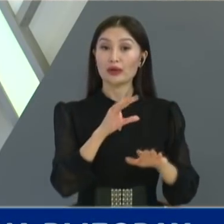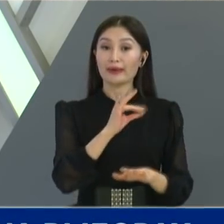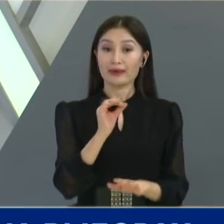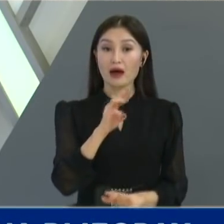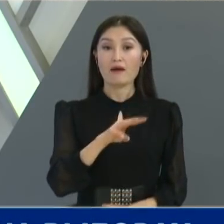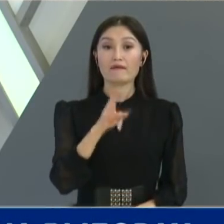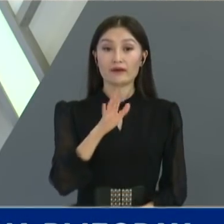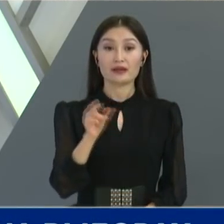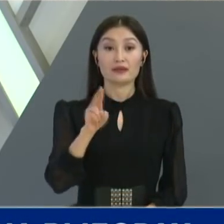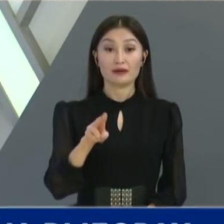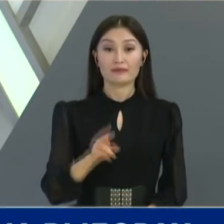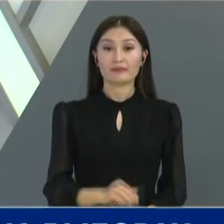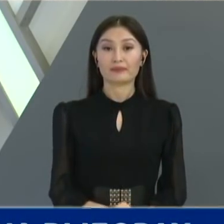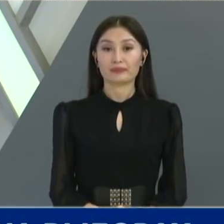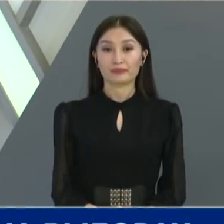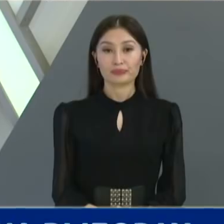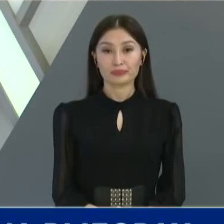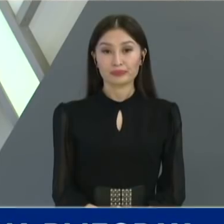МВД.